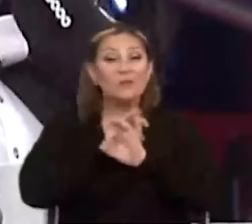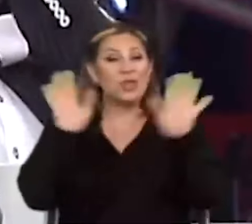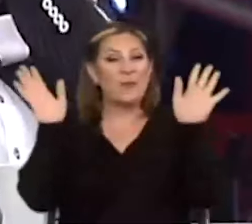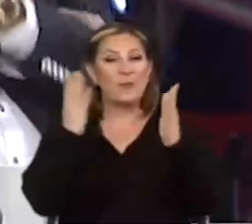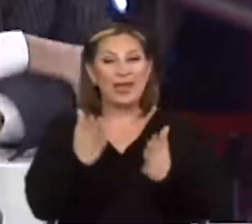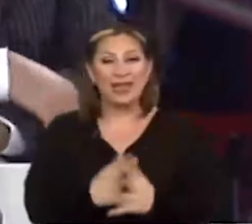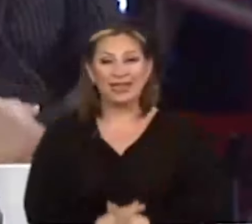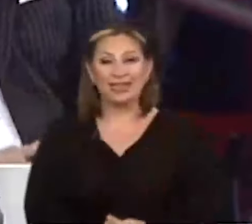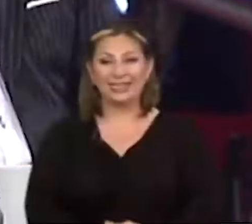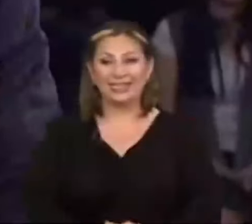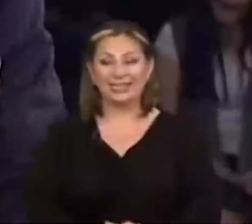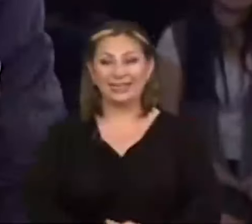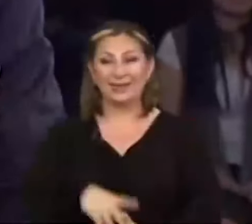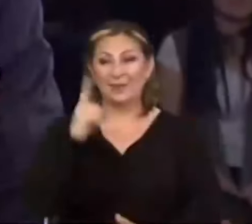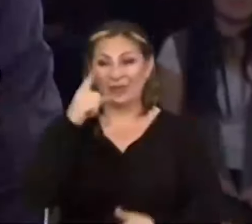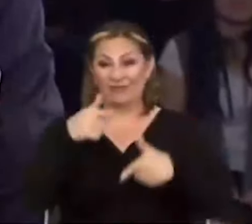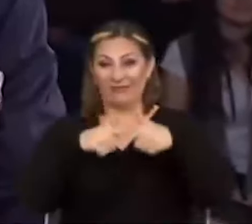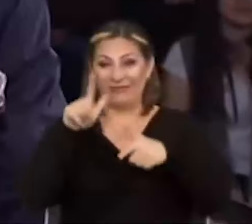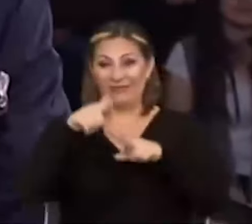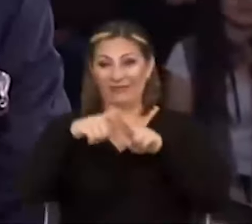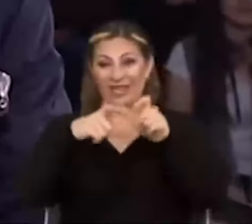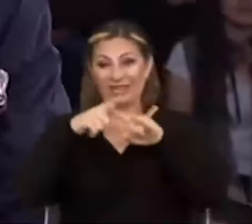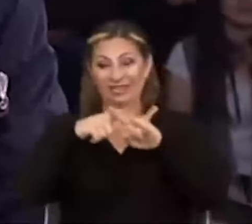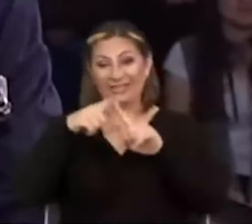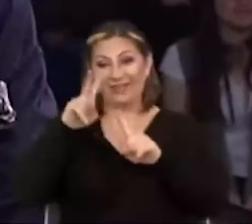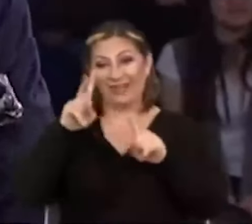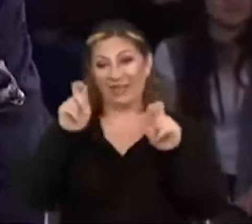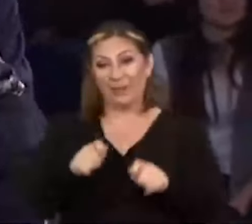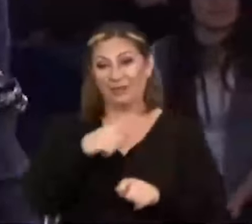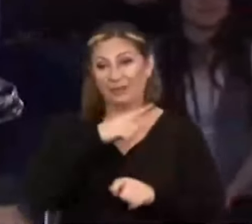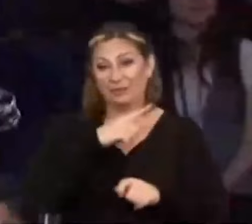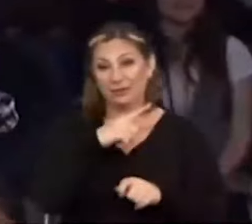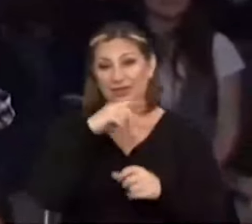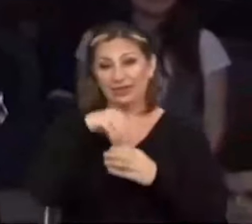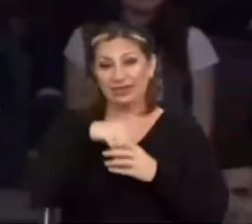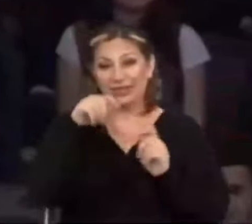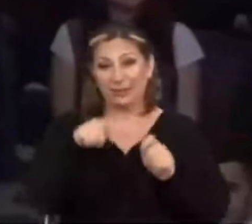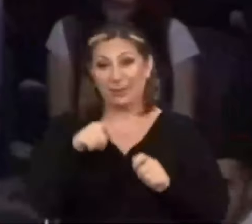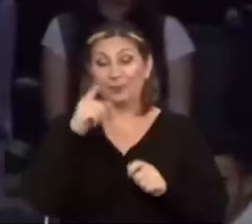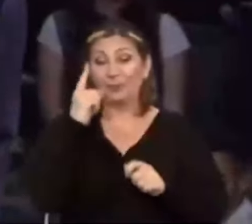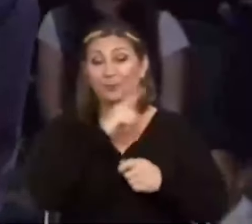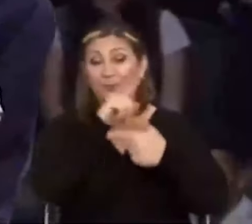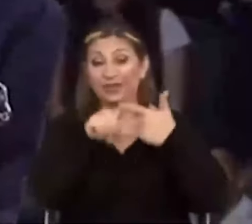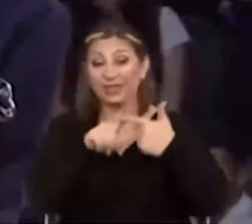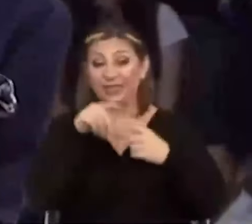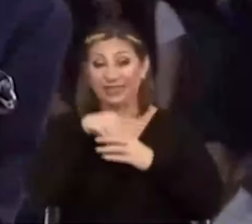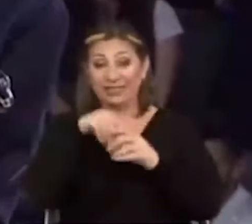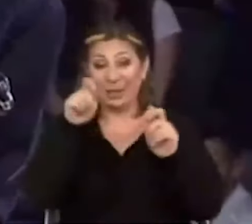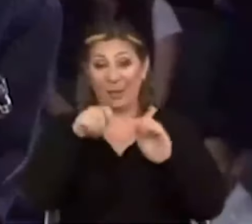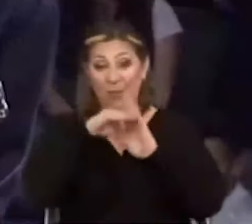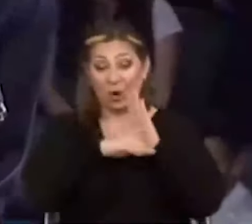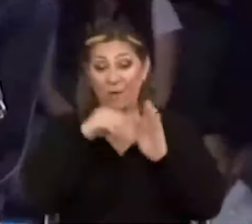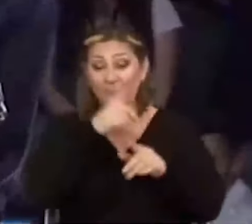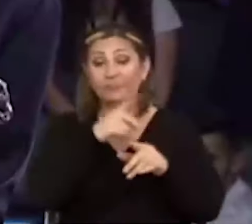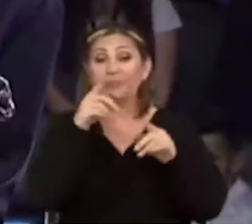harikulade. Şimdi... Bir kere bir Flash TV yapımı değil mi? Evet. Flash TV yapımı. İç yapım. Flash TV'de bir de bir iç yapım program.